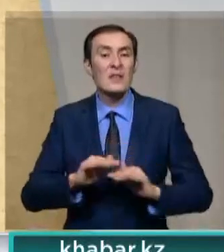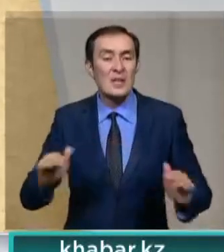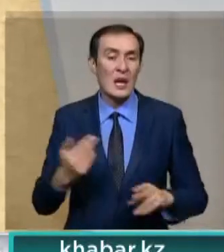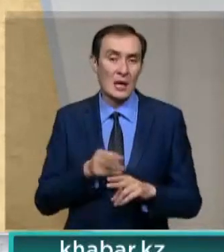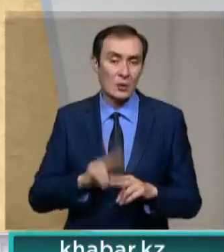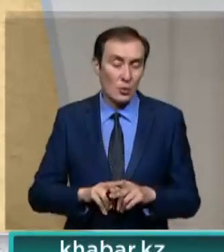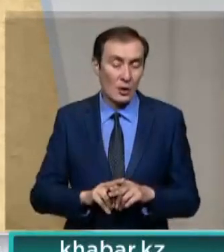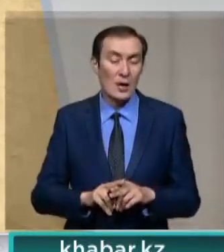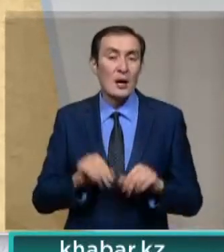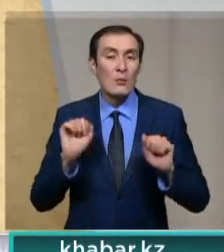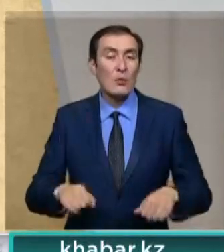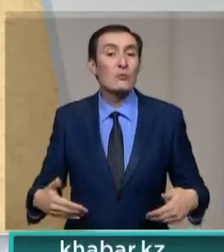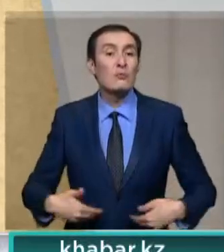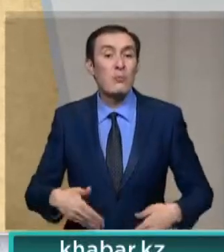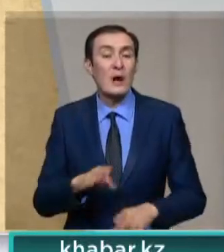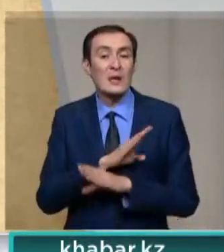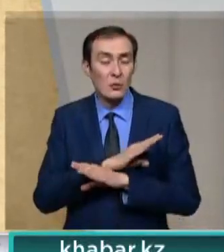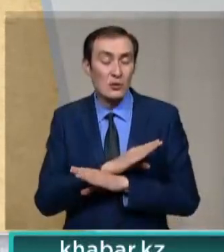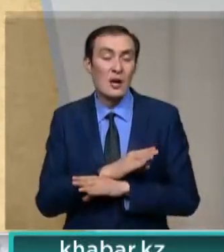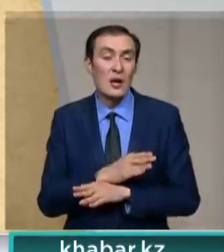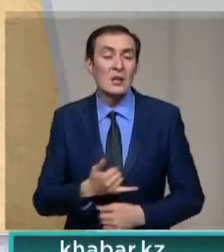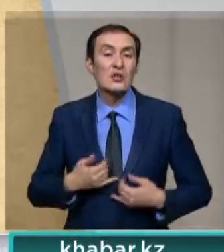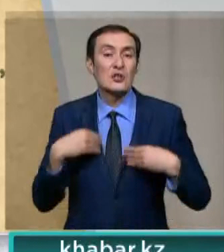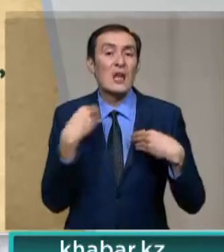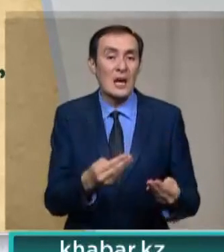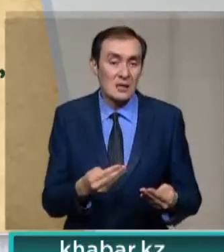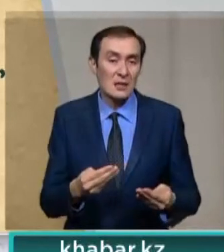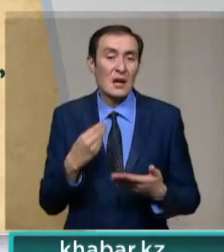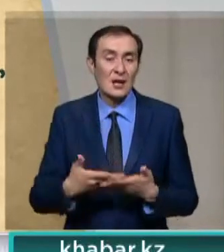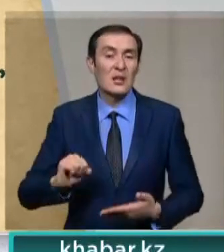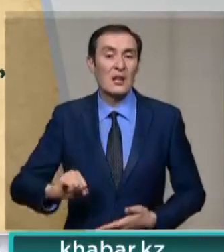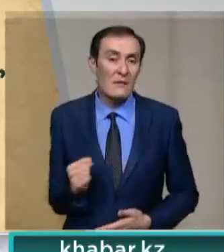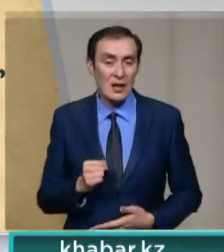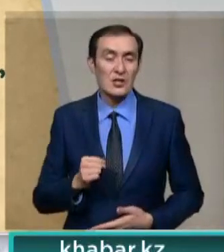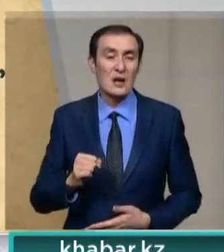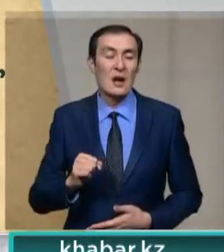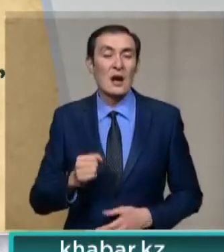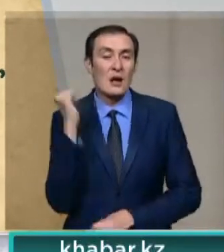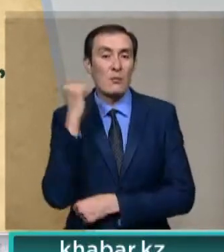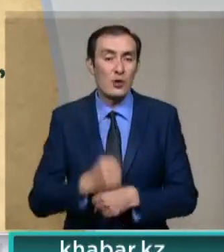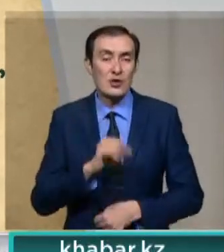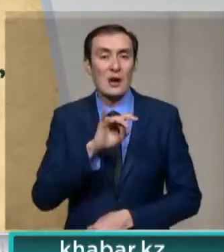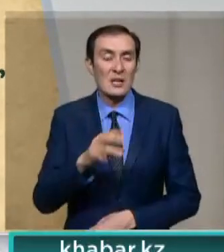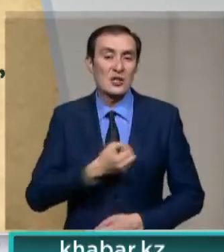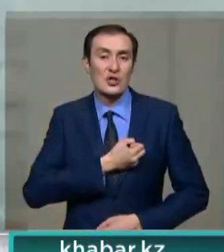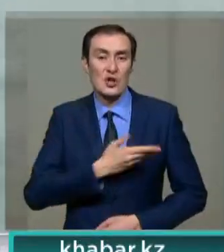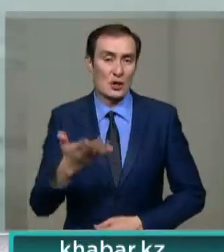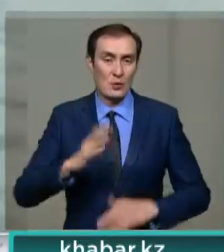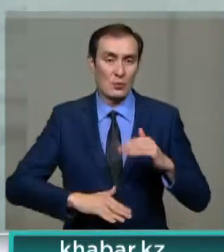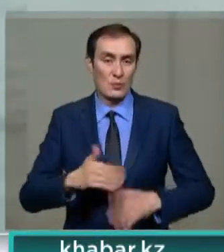которые прежде всех могут погибнуть, жертвуйте, дорогие товарищи, аральские ловцы и рабочие, щедрой